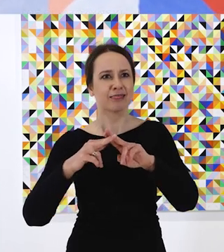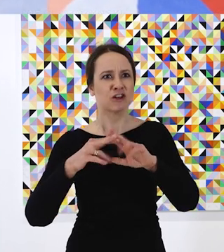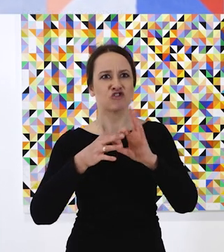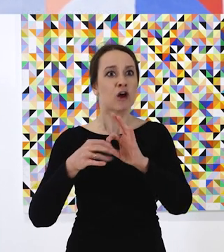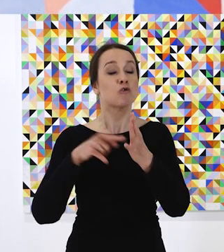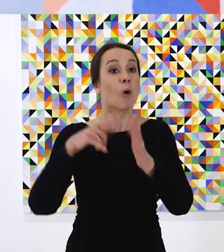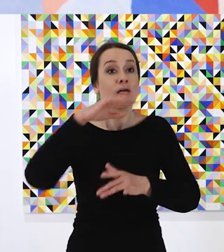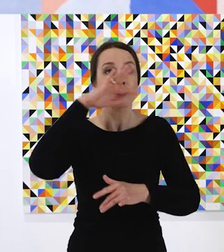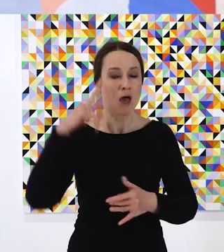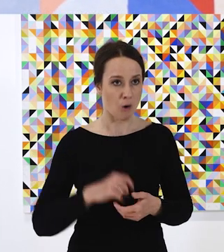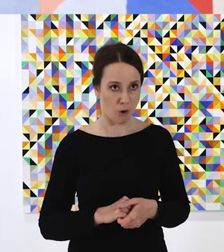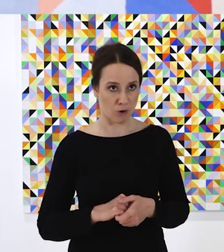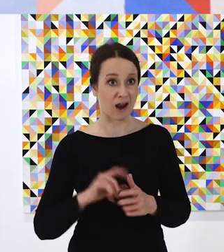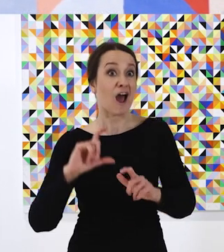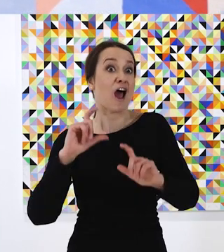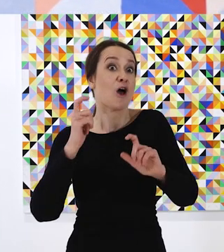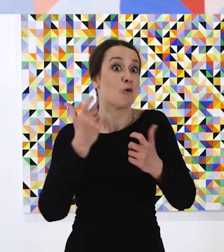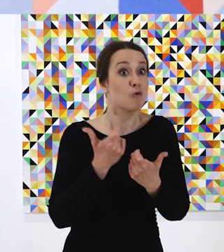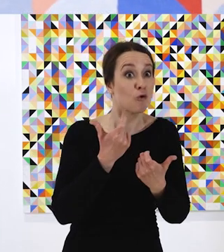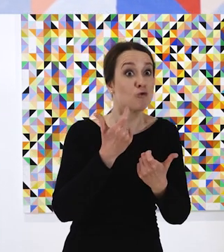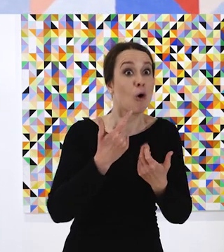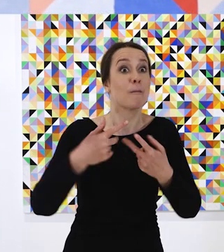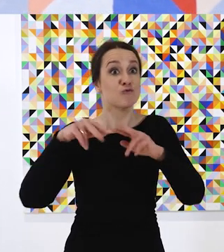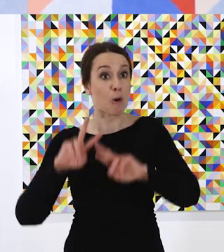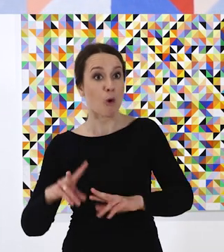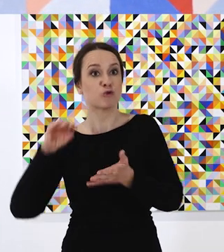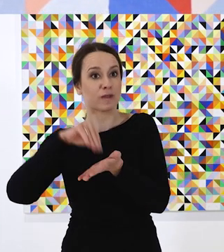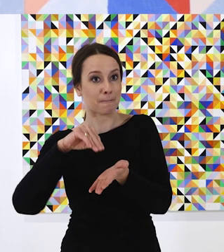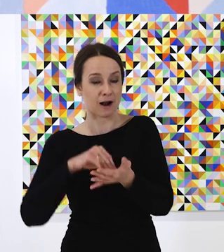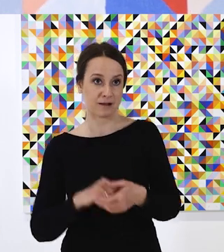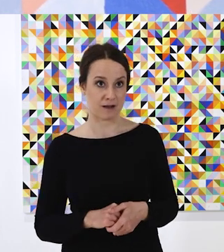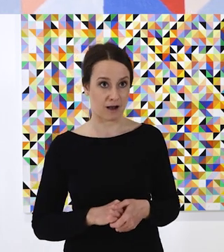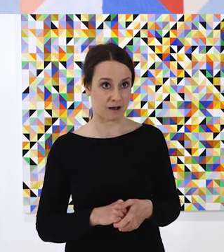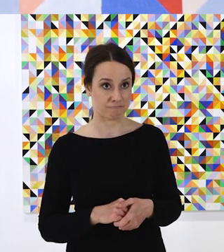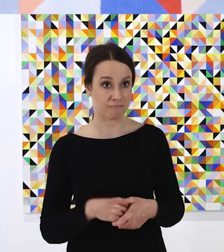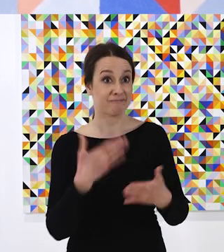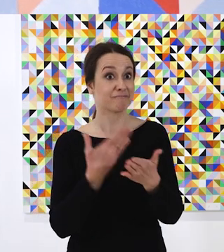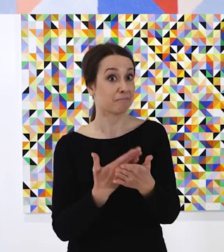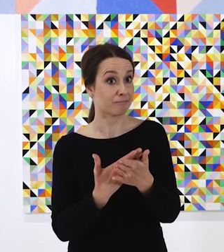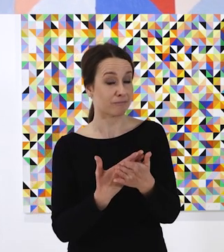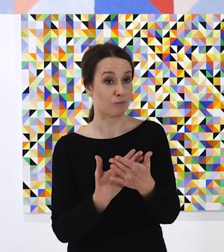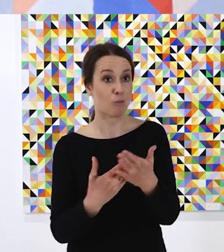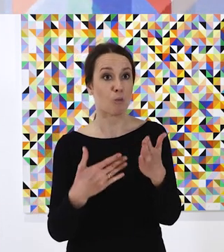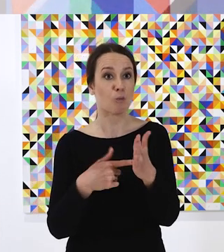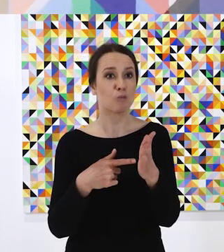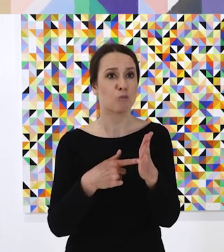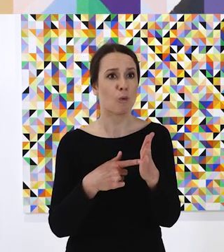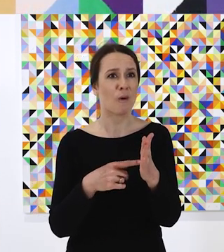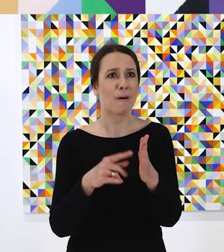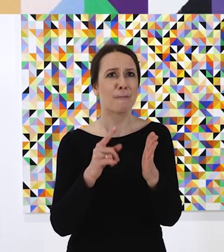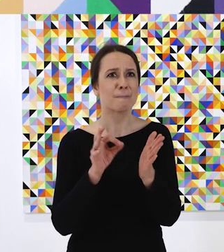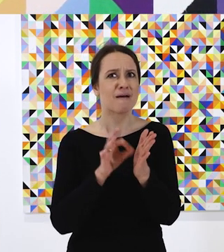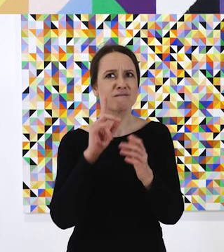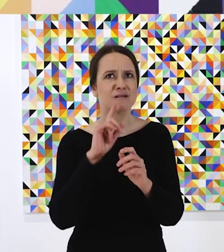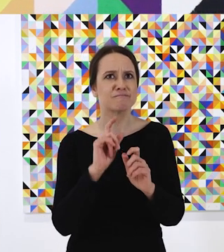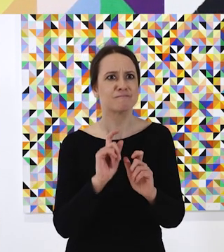którą tutaj zastosowanie w praktyce więc mamy tutaj do czynienia z pewnym z pewną wypadkowości